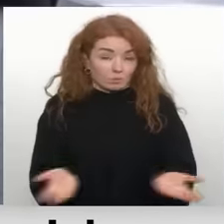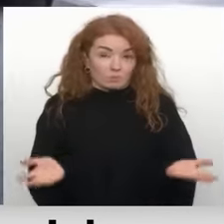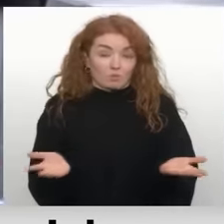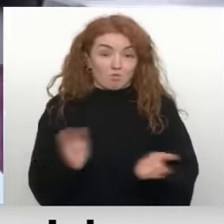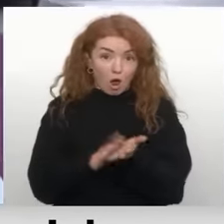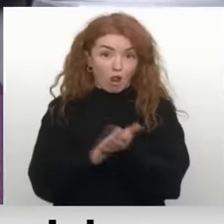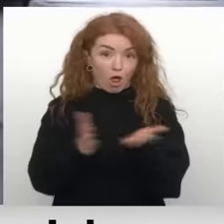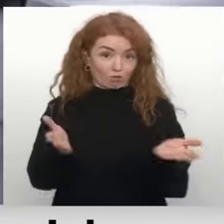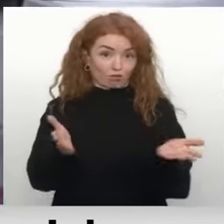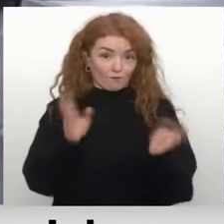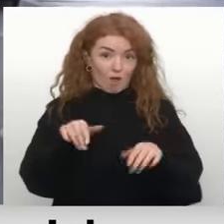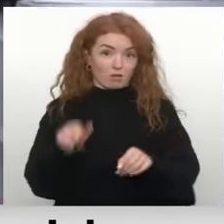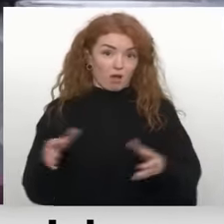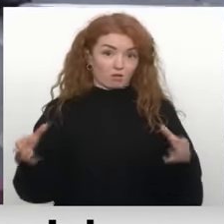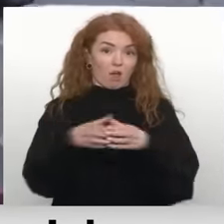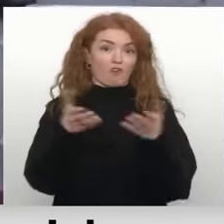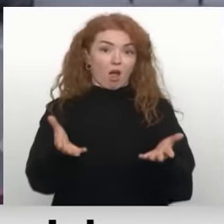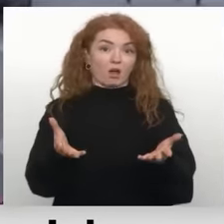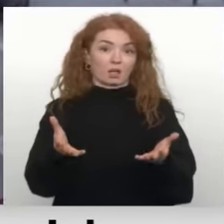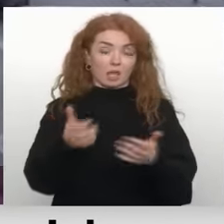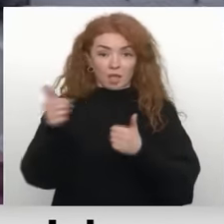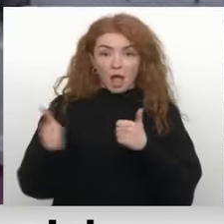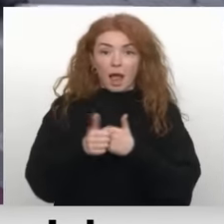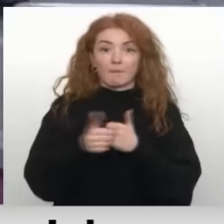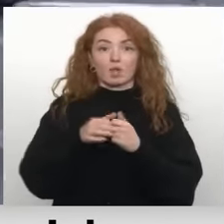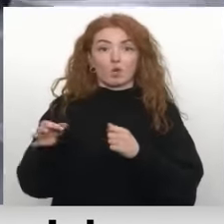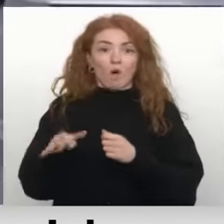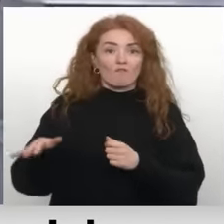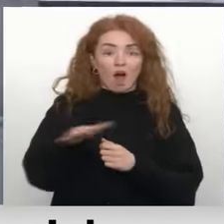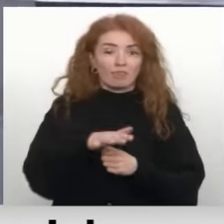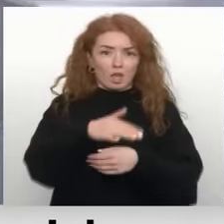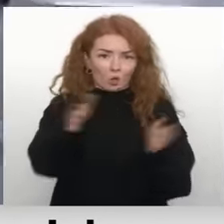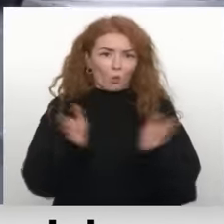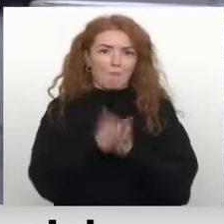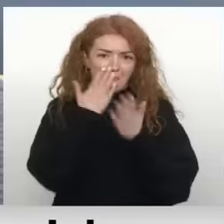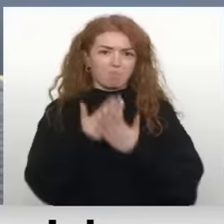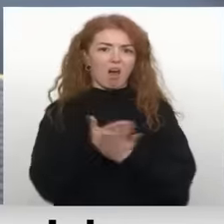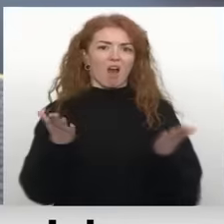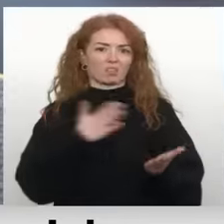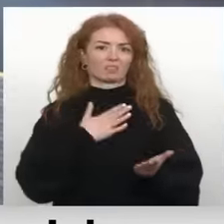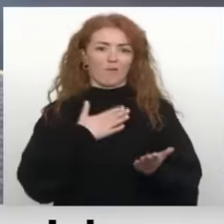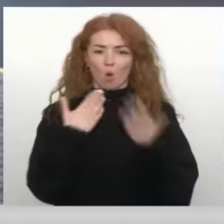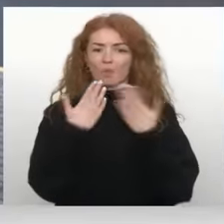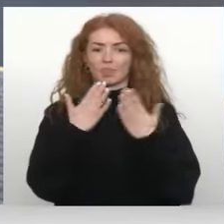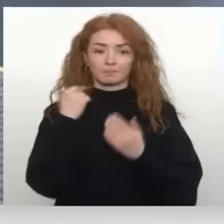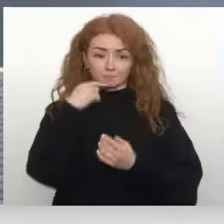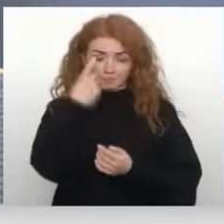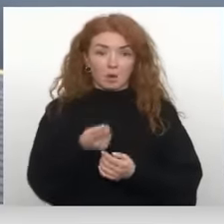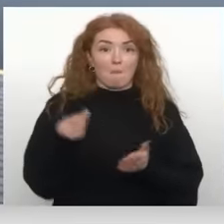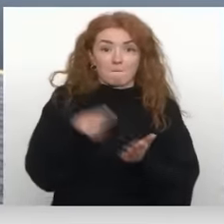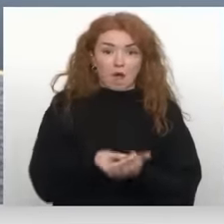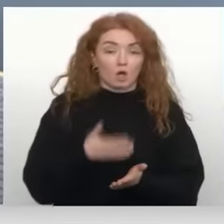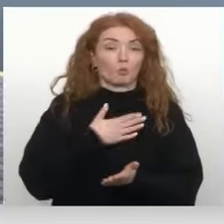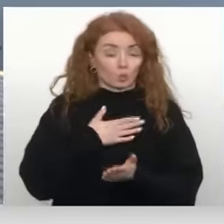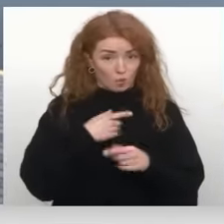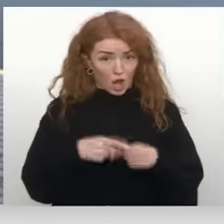malečka var šitā savākties kaimiņi, novadnieki kopā un parādīt savu nostāju. Es arī pērku mūsu ražojumus